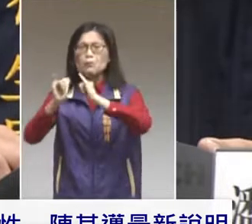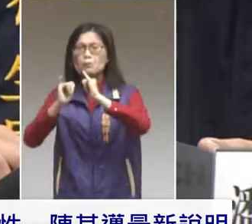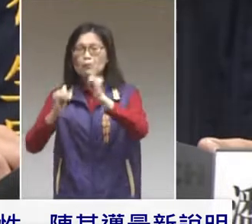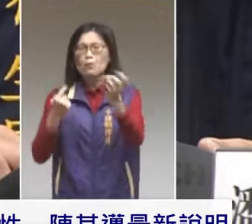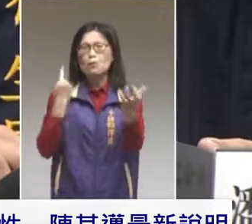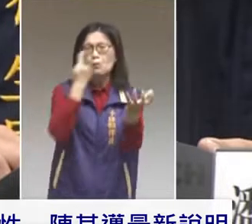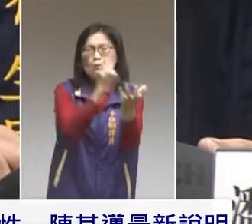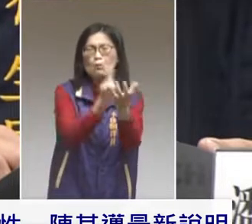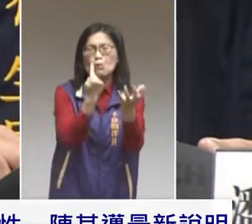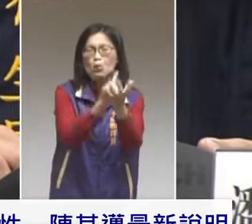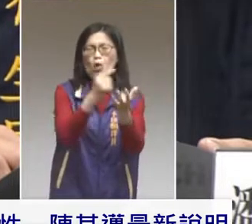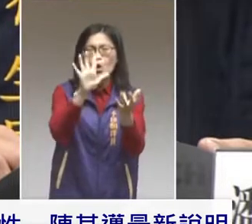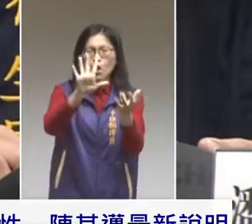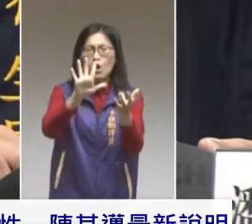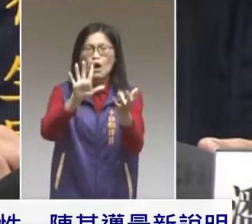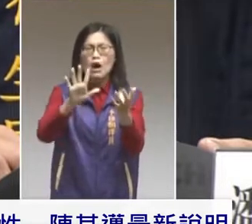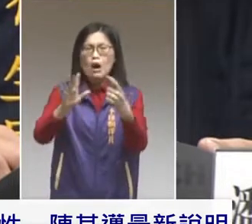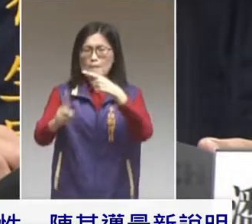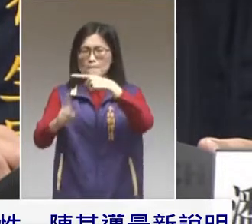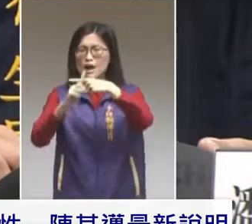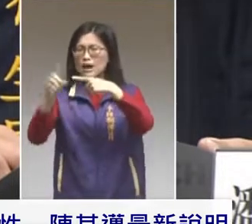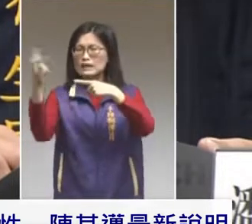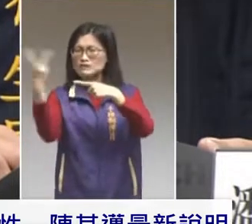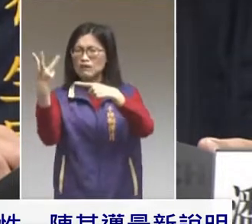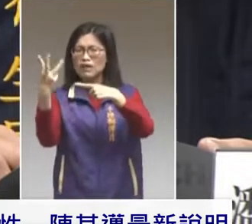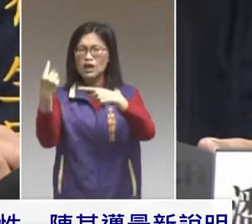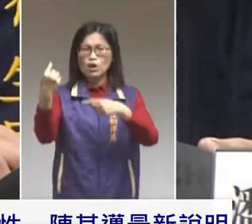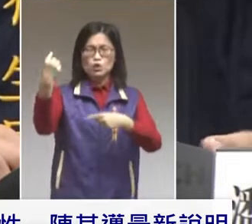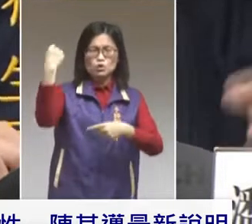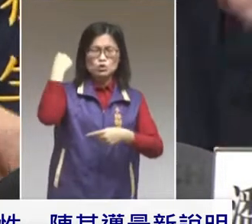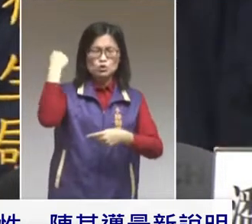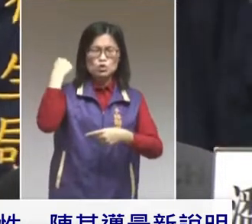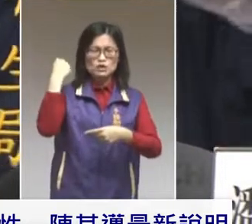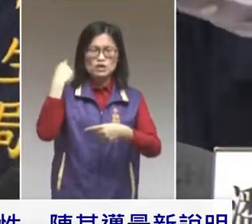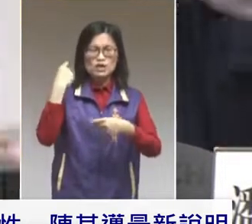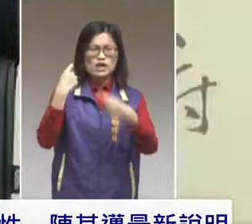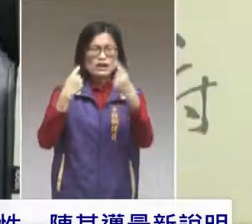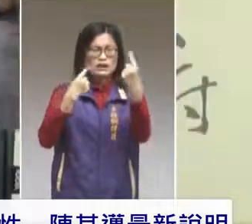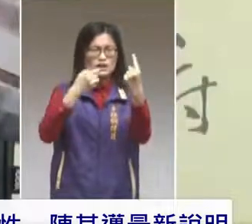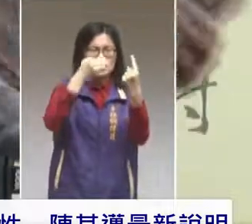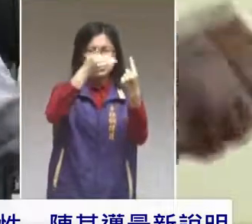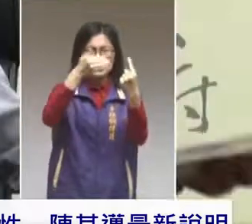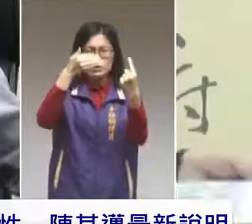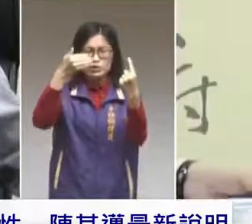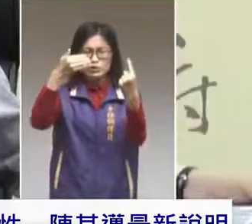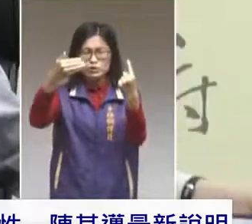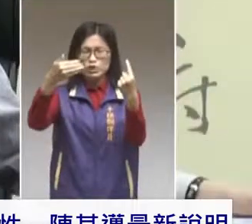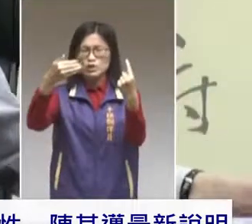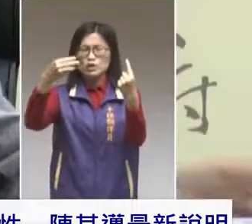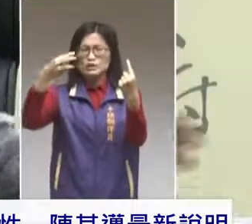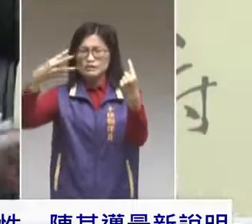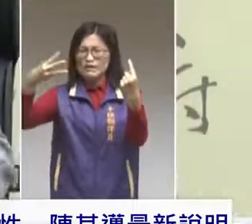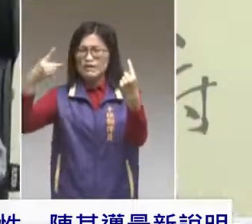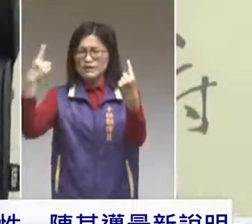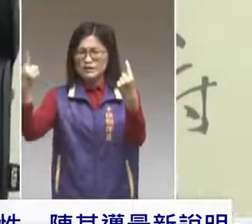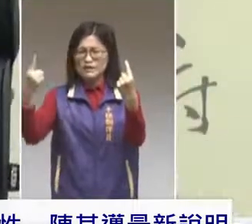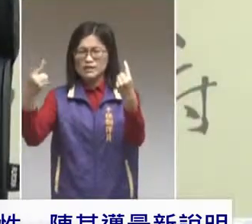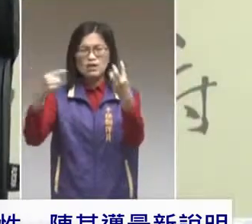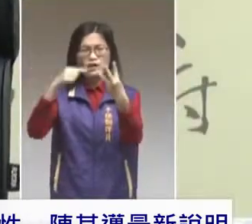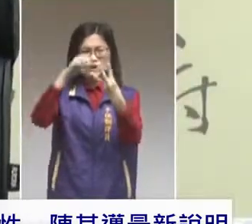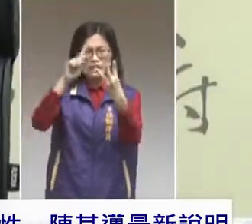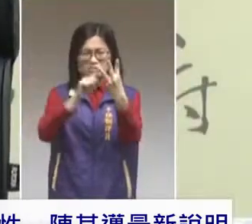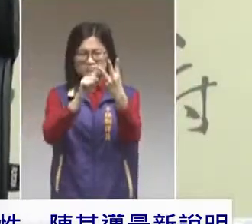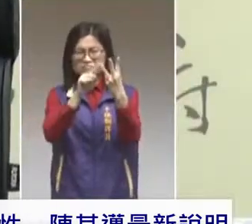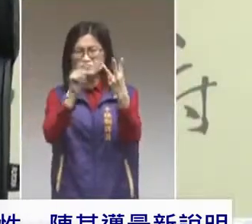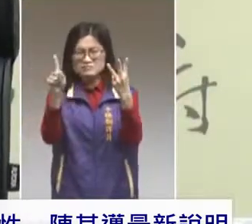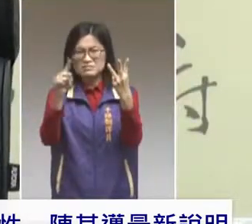民众有参与这样的聚会。那目前是三例确诊，包含昨天公布的19931。